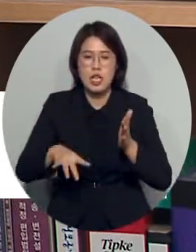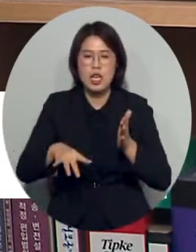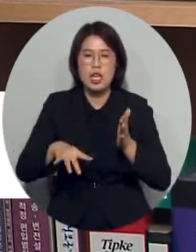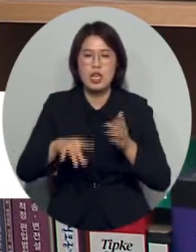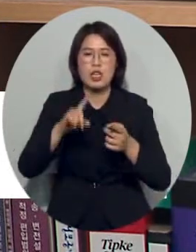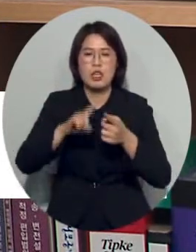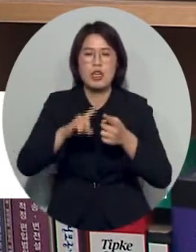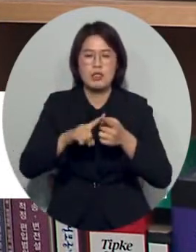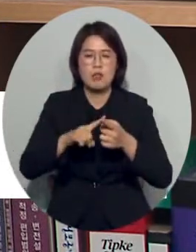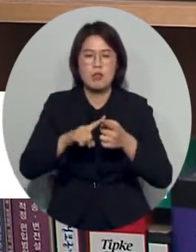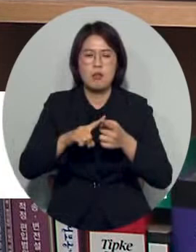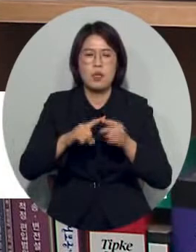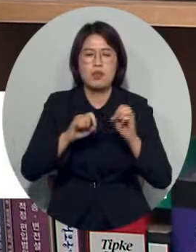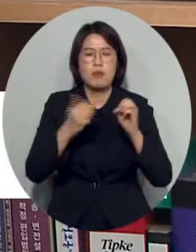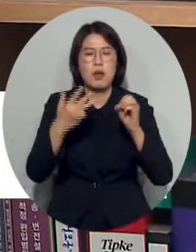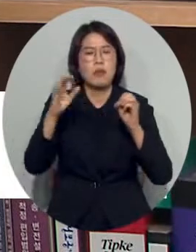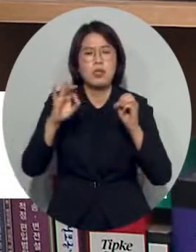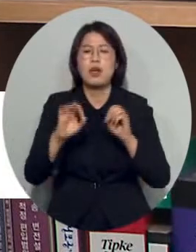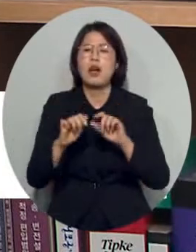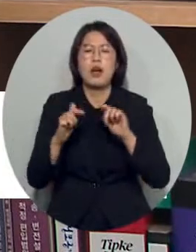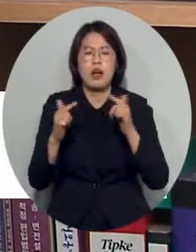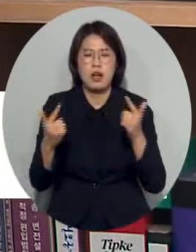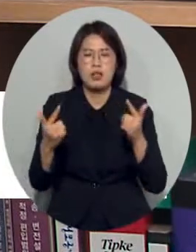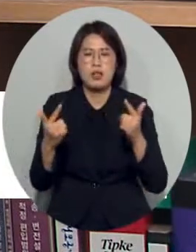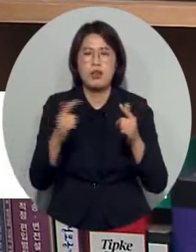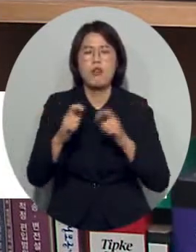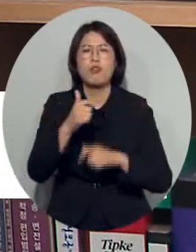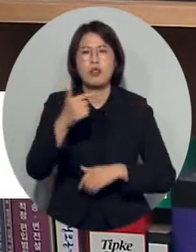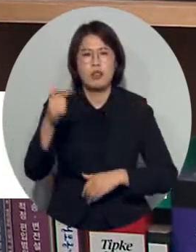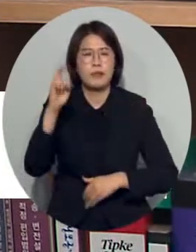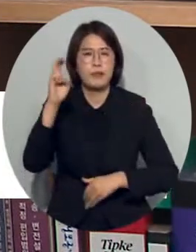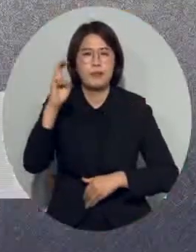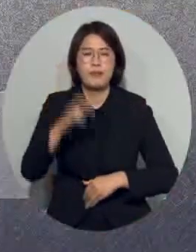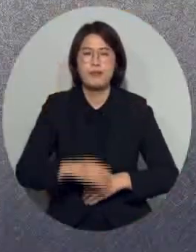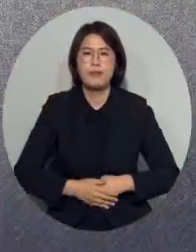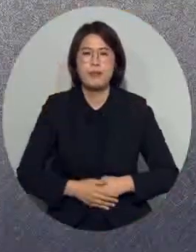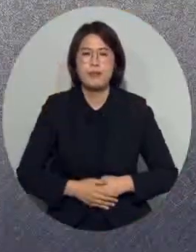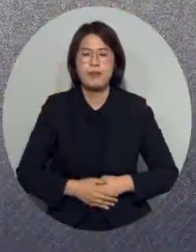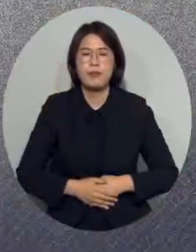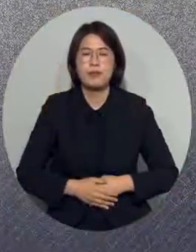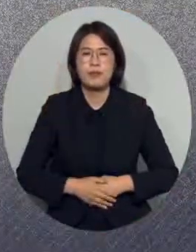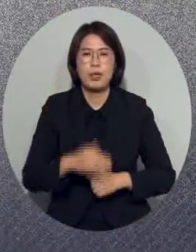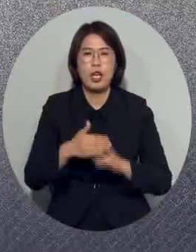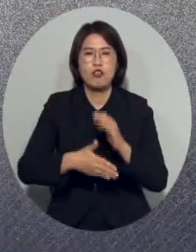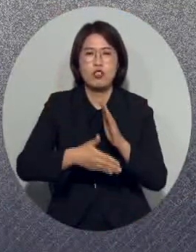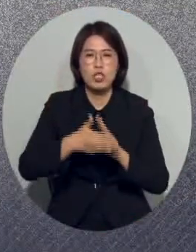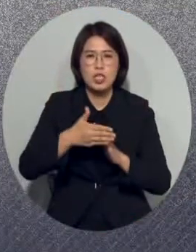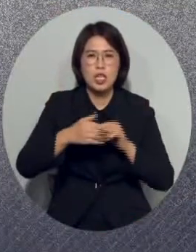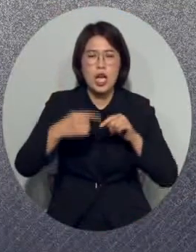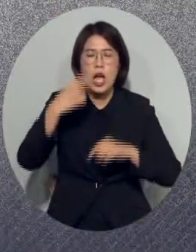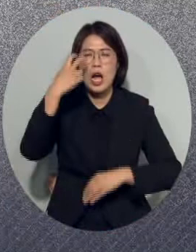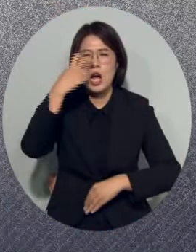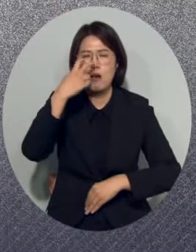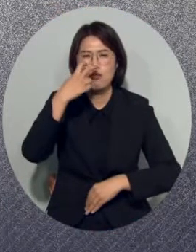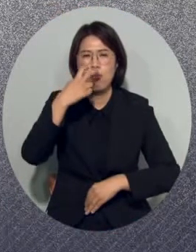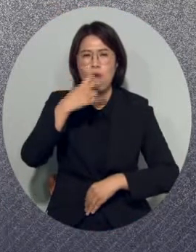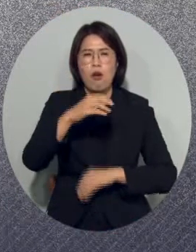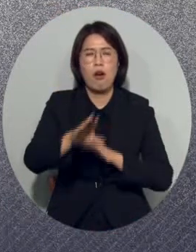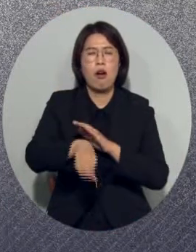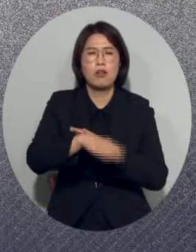이 0.8%가 아니고 엄청 높은 비율이 되지 않을까 이렇게 예상이 됩니다. 대구시의 지도 감독이